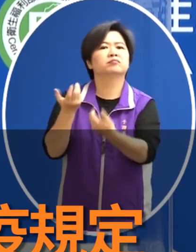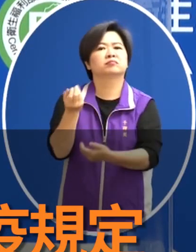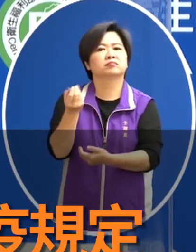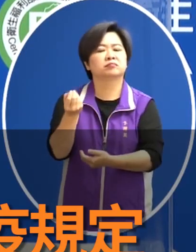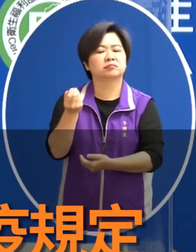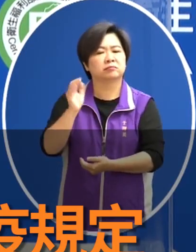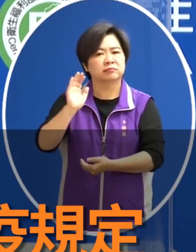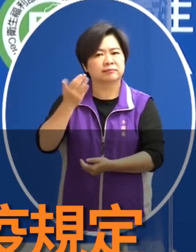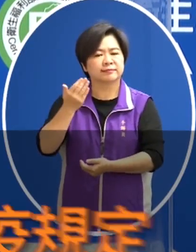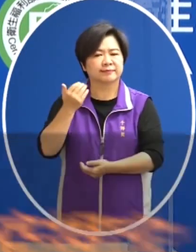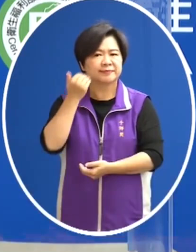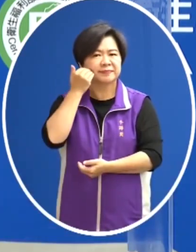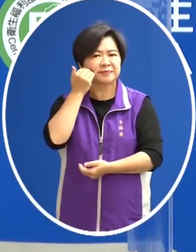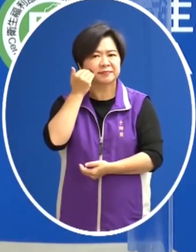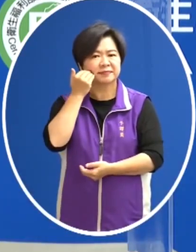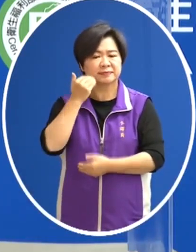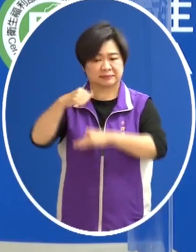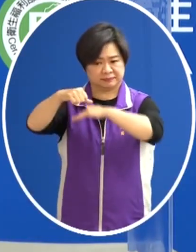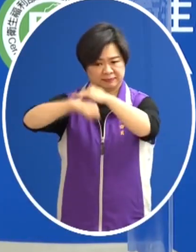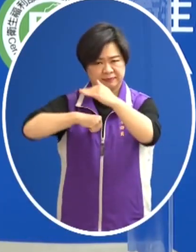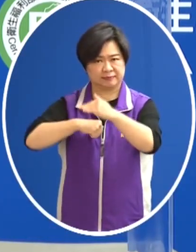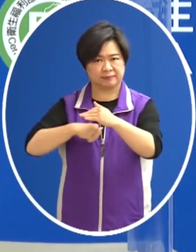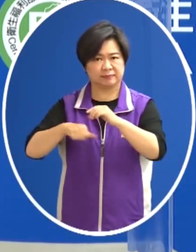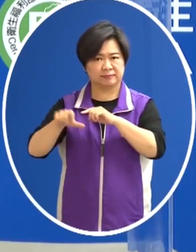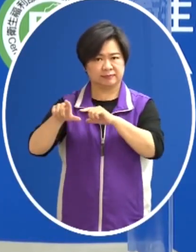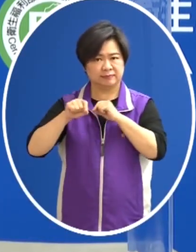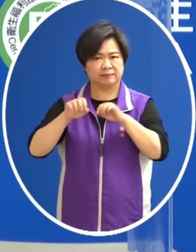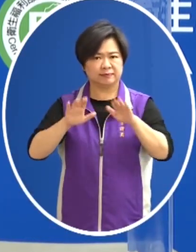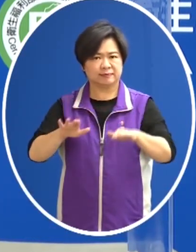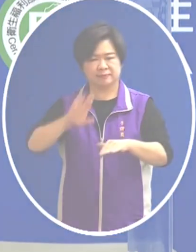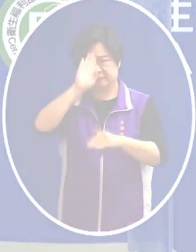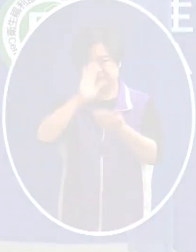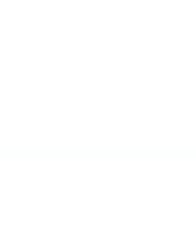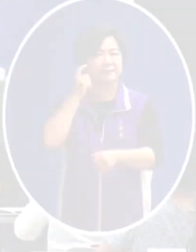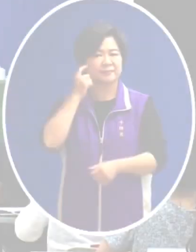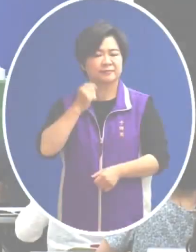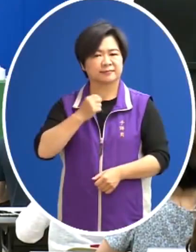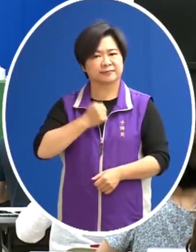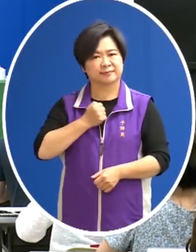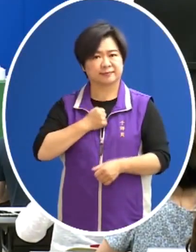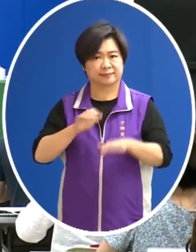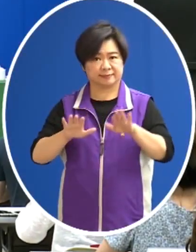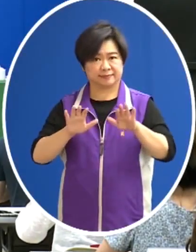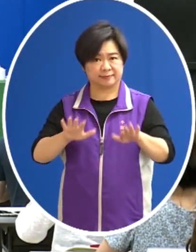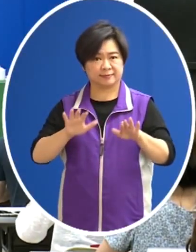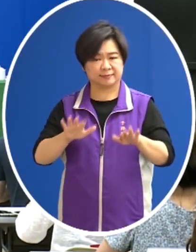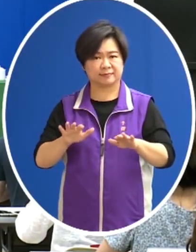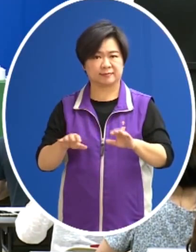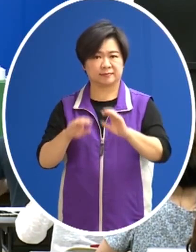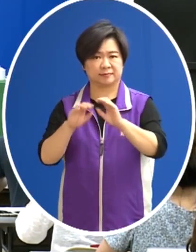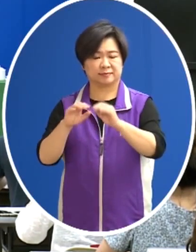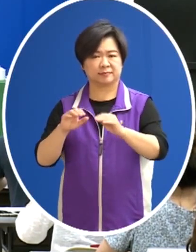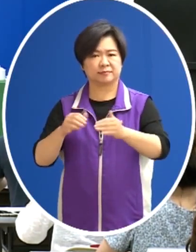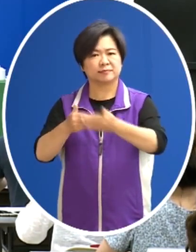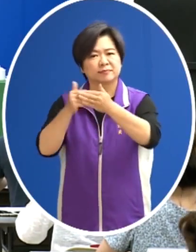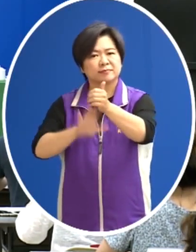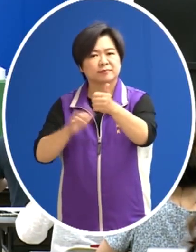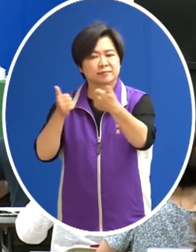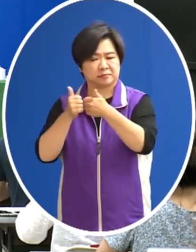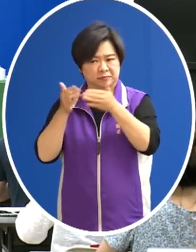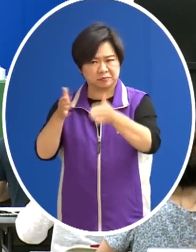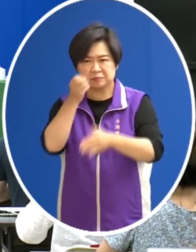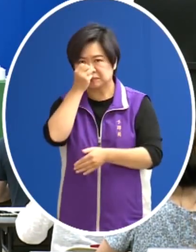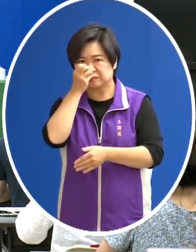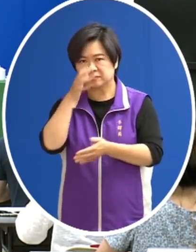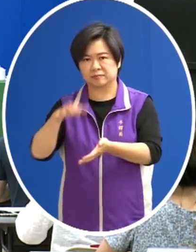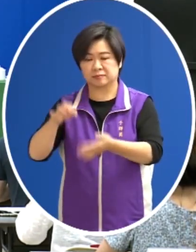不过进来的时候还是要根据现在的检疫的规定来进行。 因为今天那个陆委会有针对香港，他